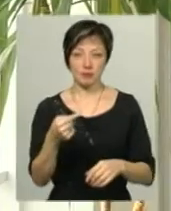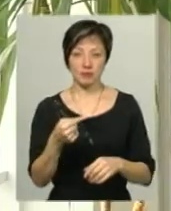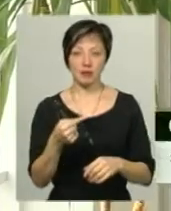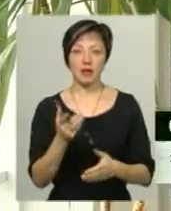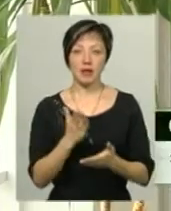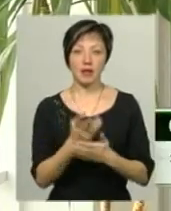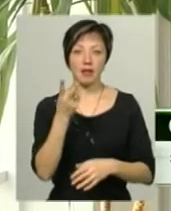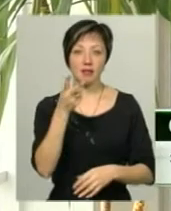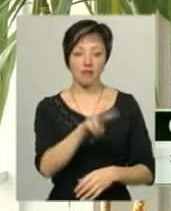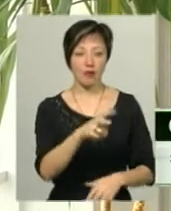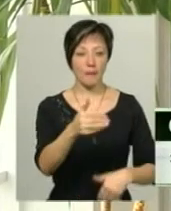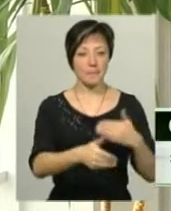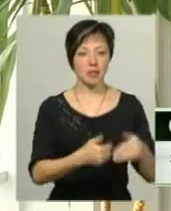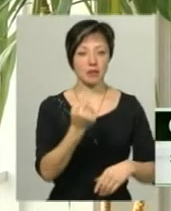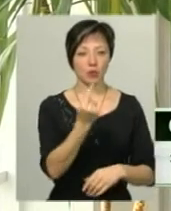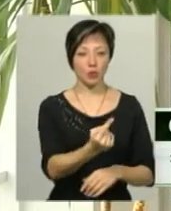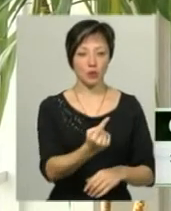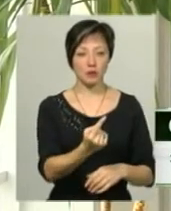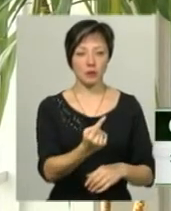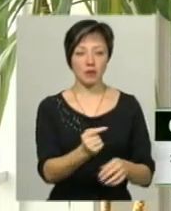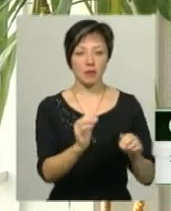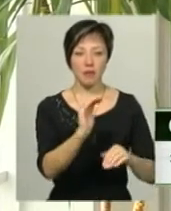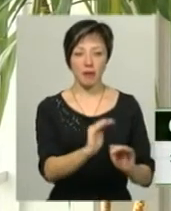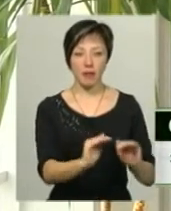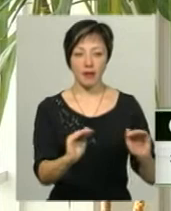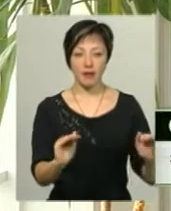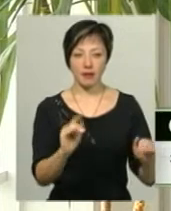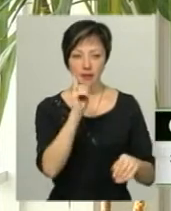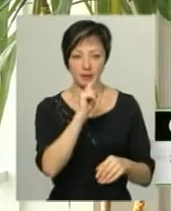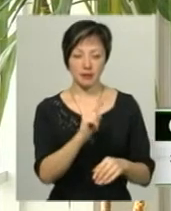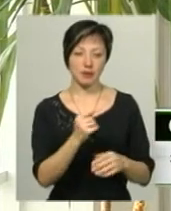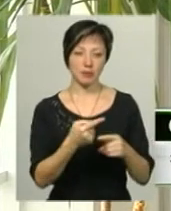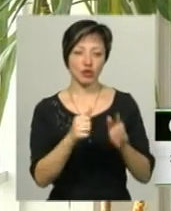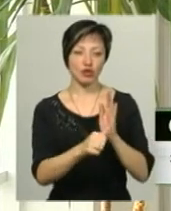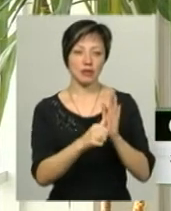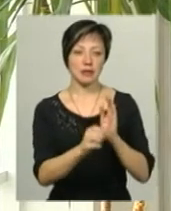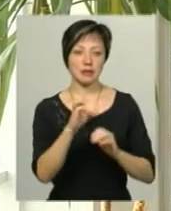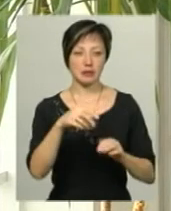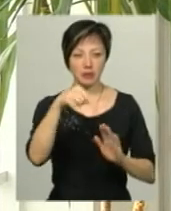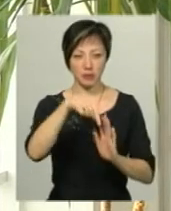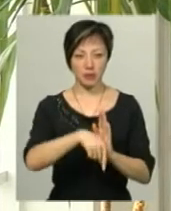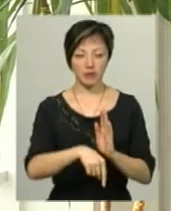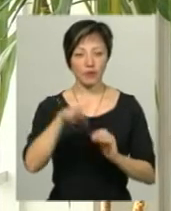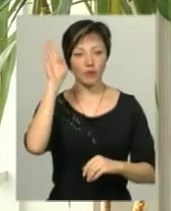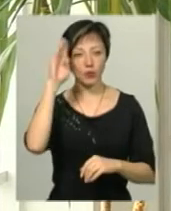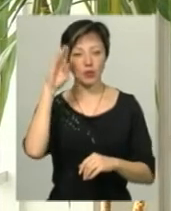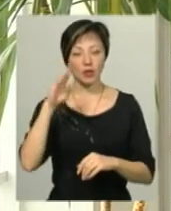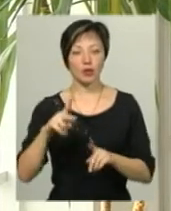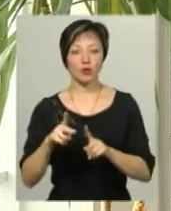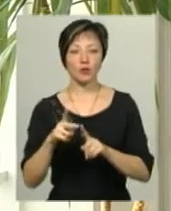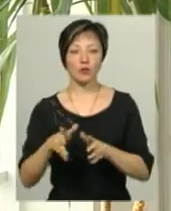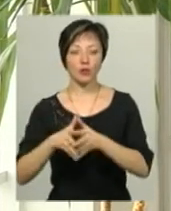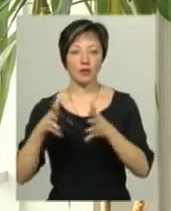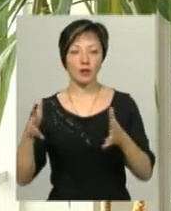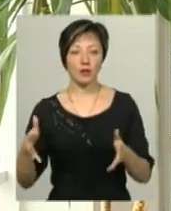Є 2 басейни, один басейн для маленьких дітей, там 60 сантиметрів води, і